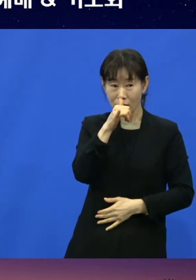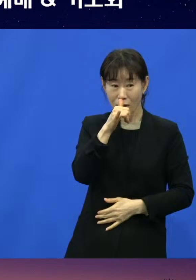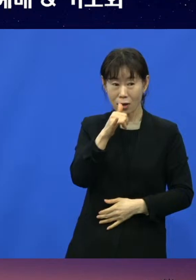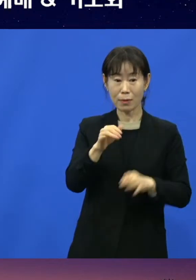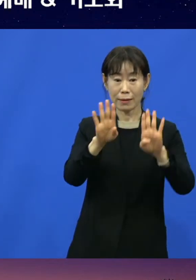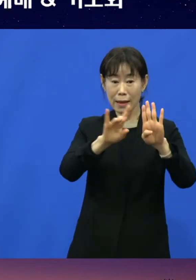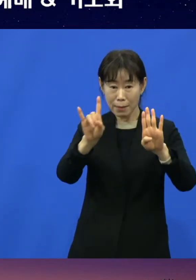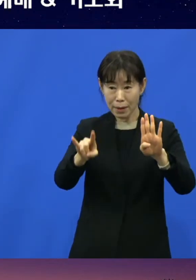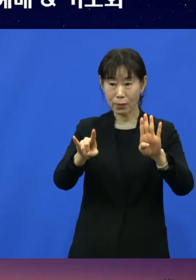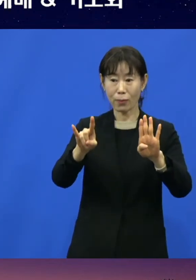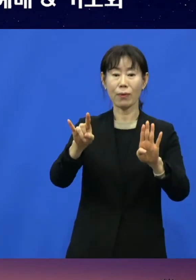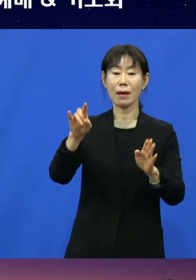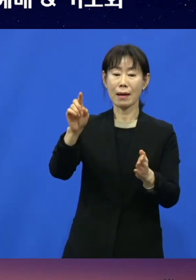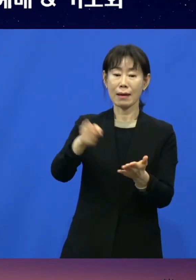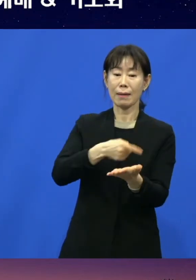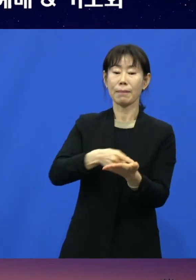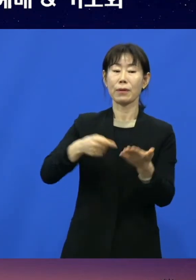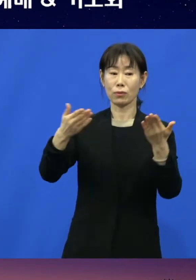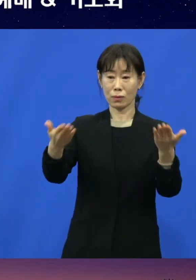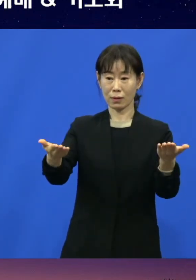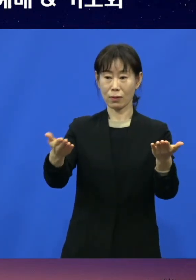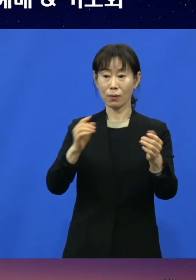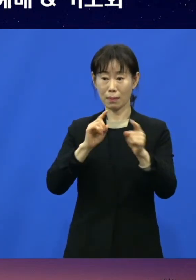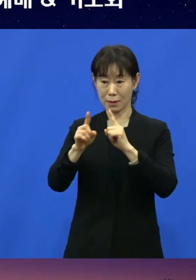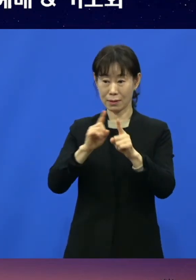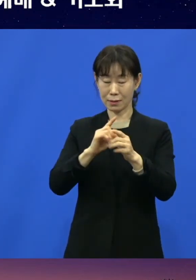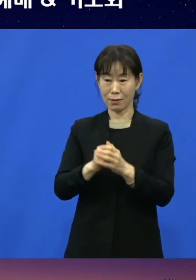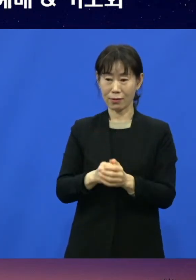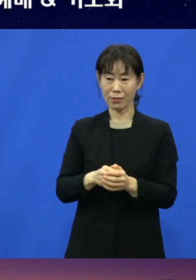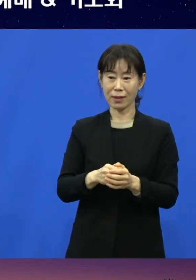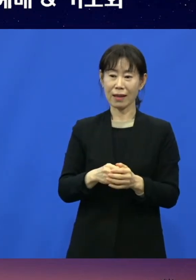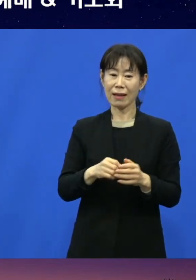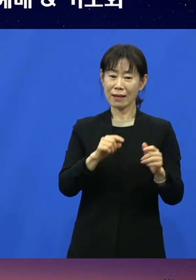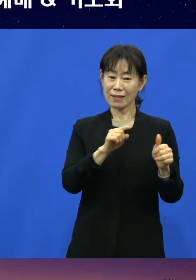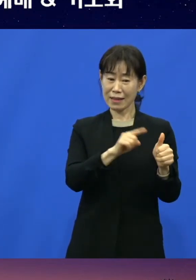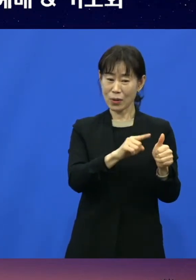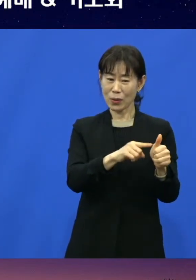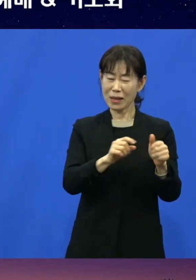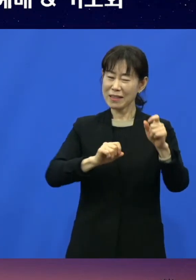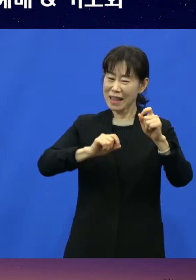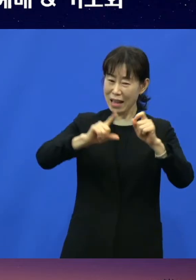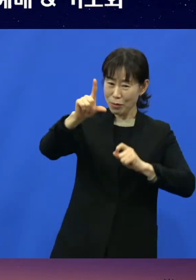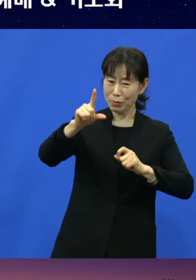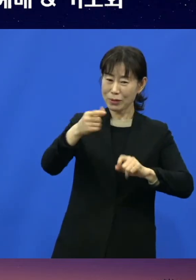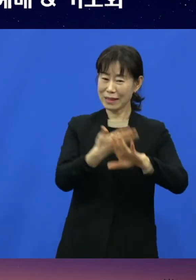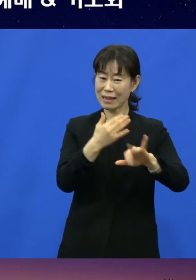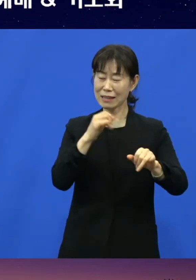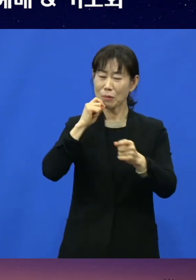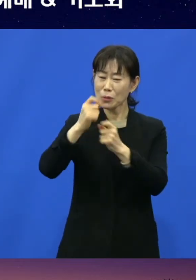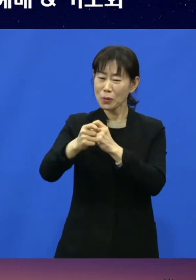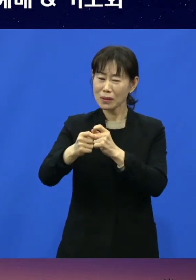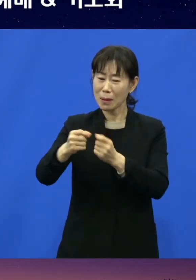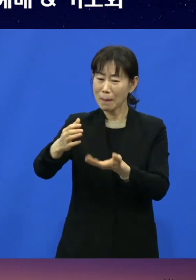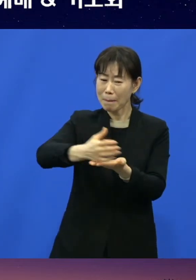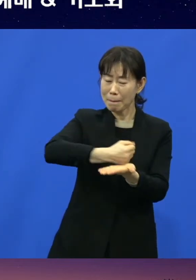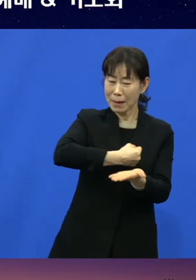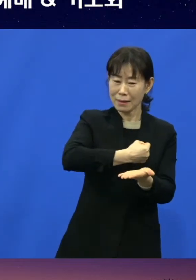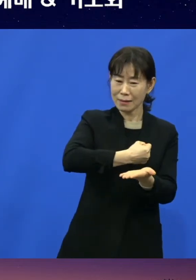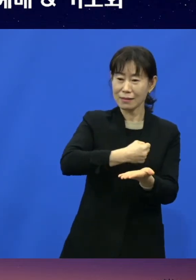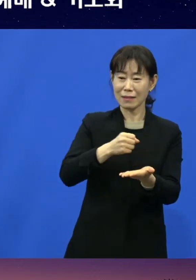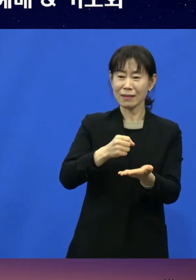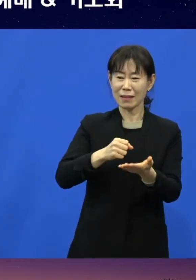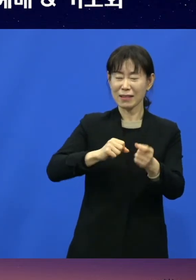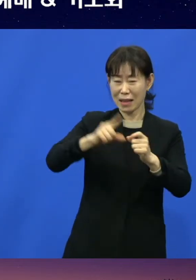근데 그가 가지고 있는 것은 대부분 남의 것을 속여서 빼앗은 것일 가능성이 높아요. 이